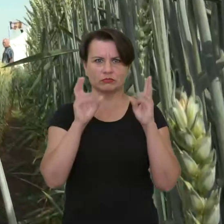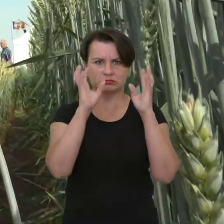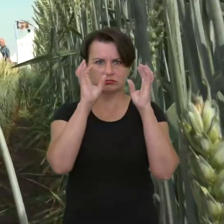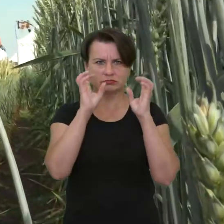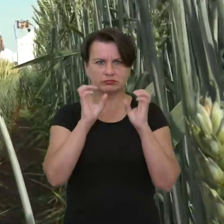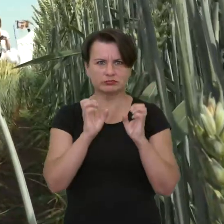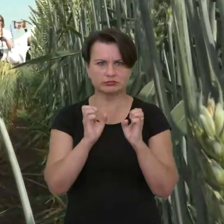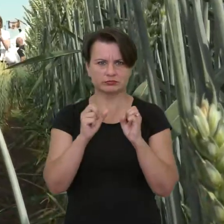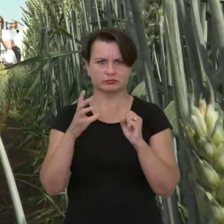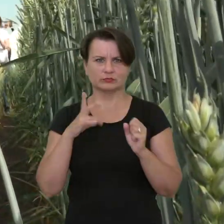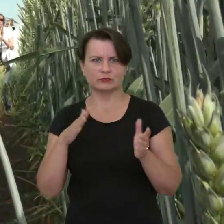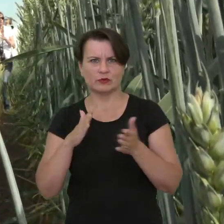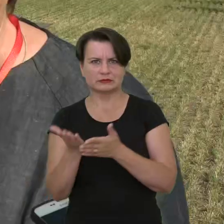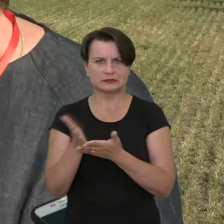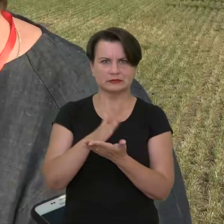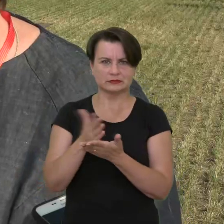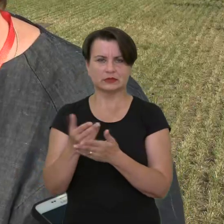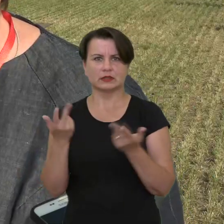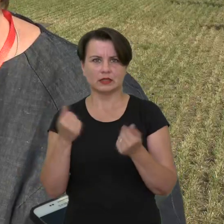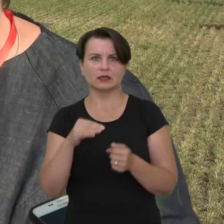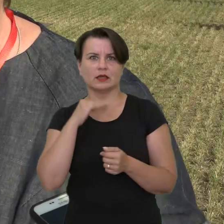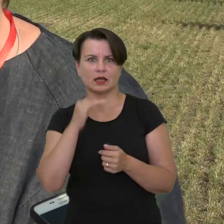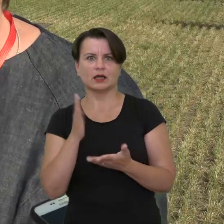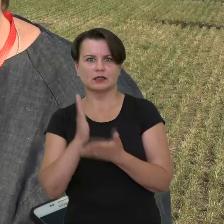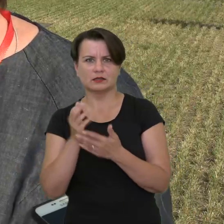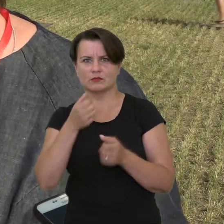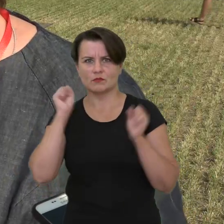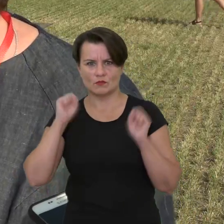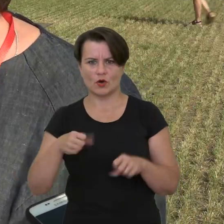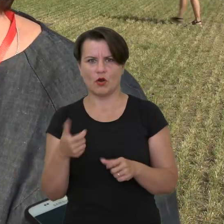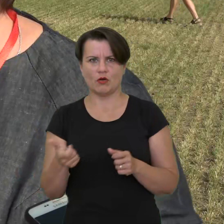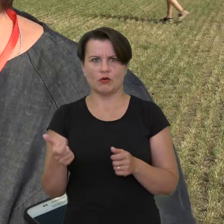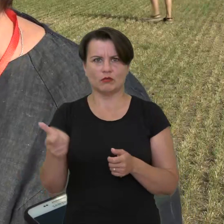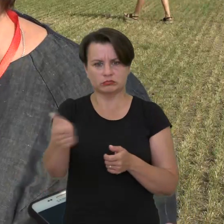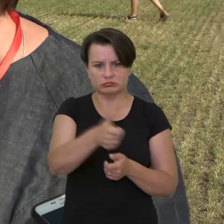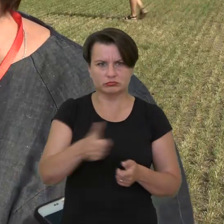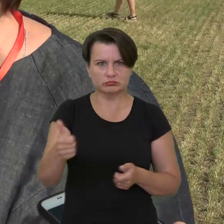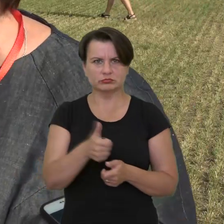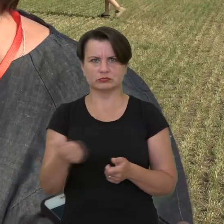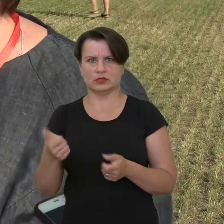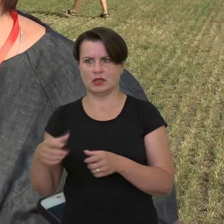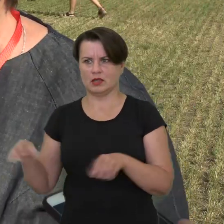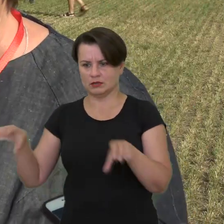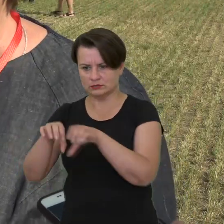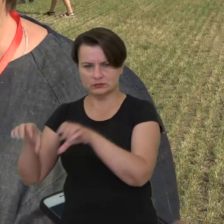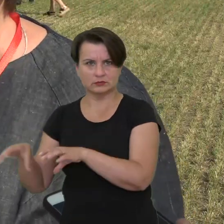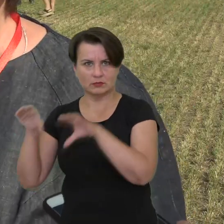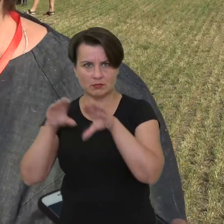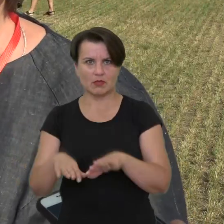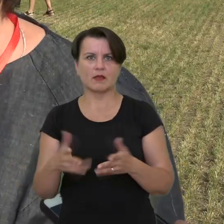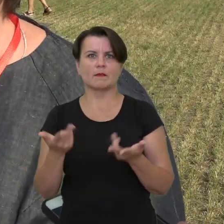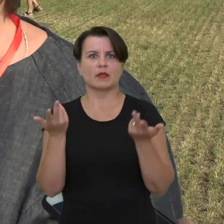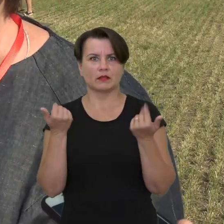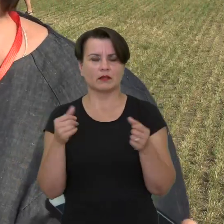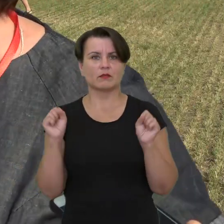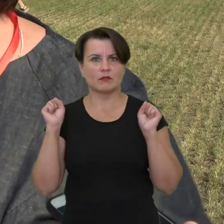vitimo, antrivitimo ribos. Aišku, yra priemonių, galimas laistymo sistemo įdiegimas ir taip toliau,